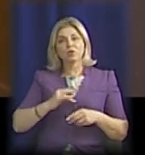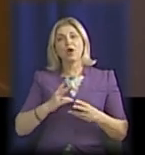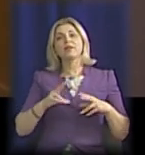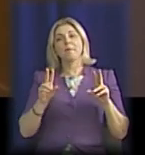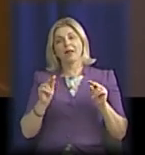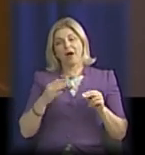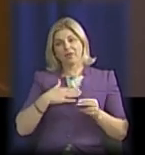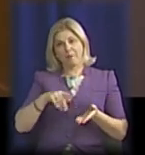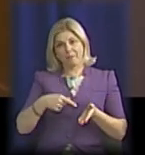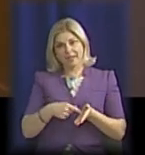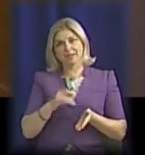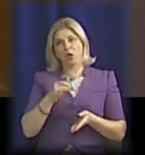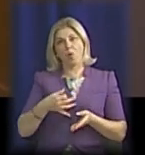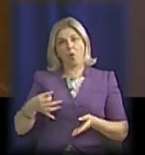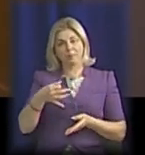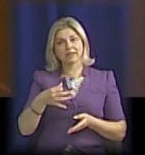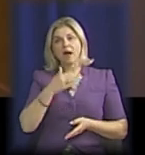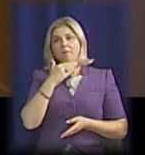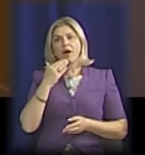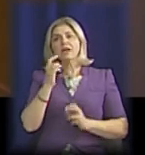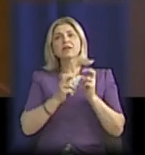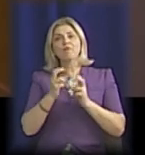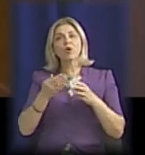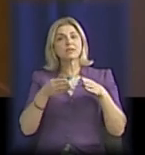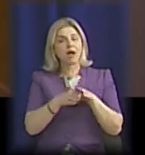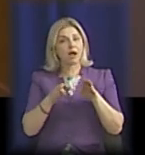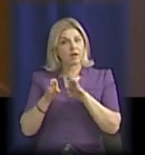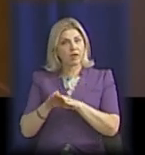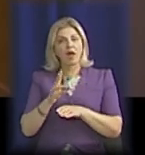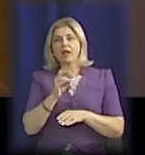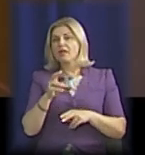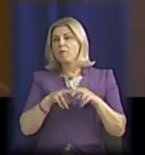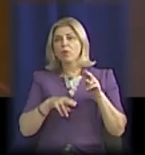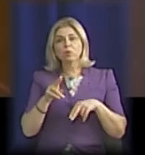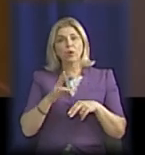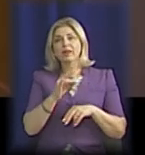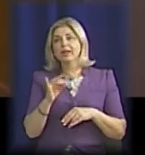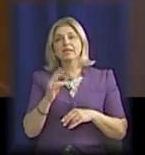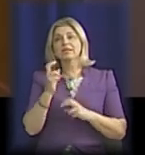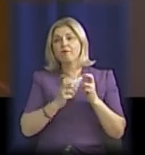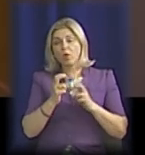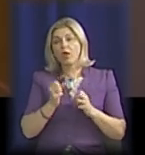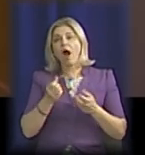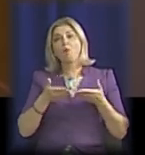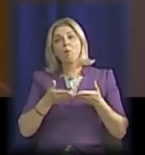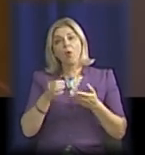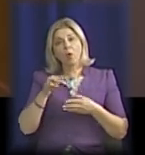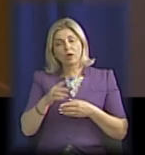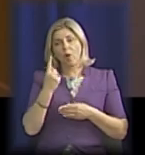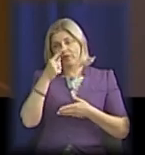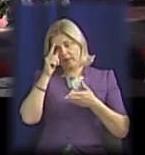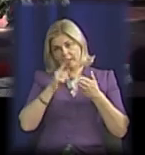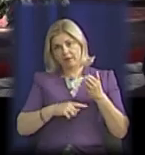нашого міста та області. Багато заводів позакривалися, не будують ні заводи, порт – єдина надія на наше